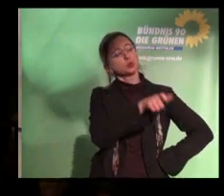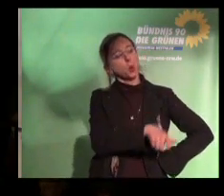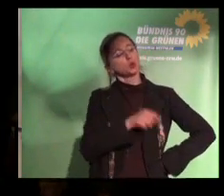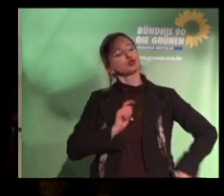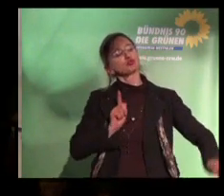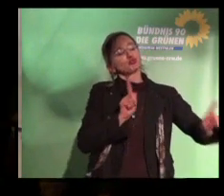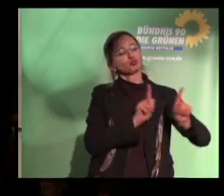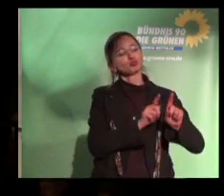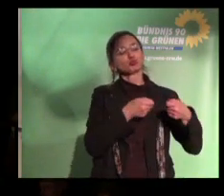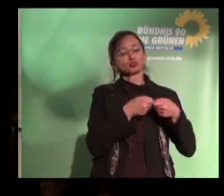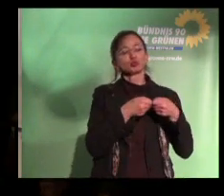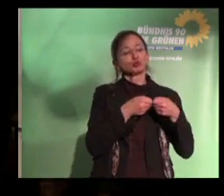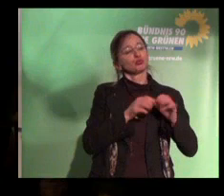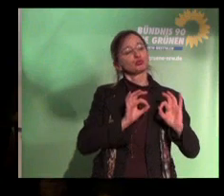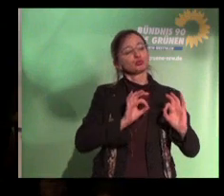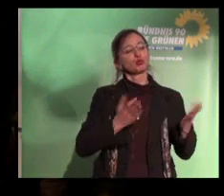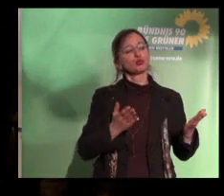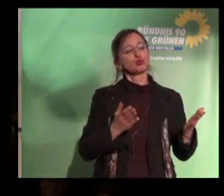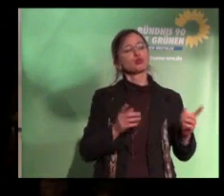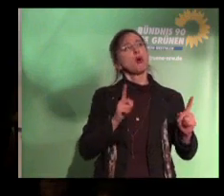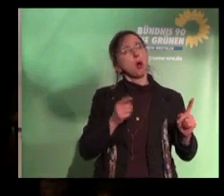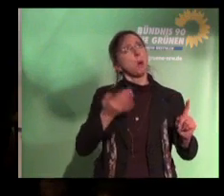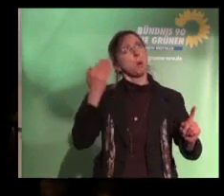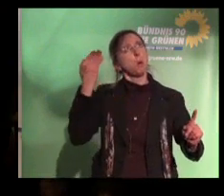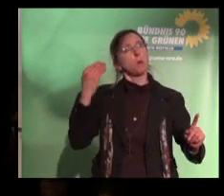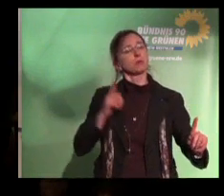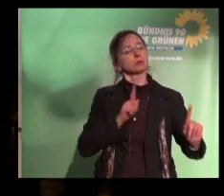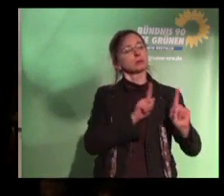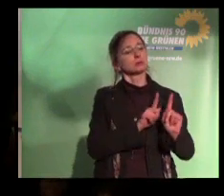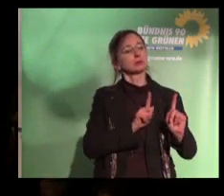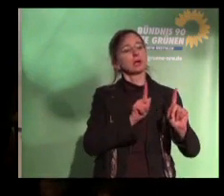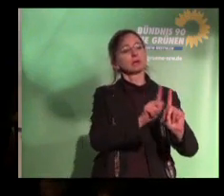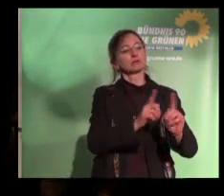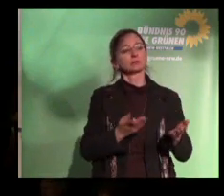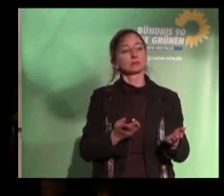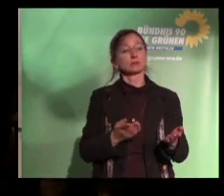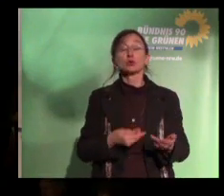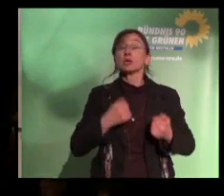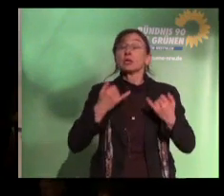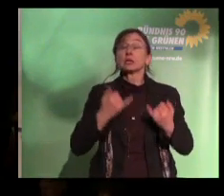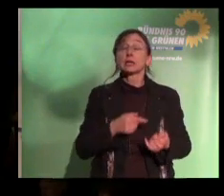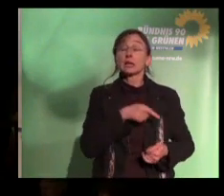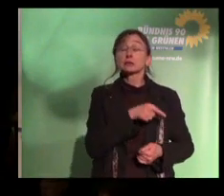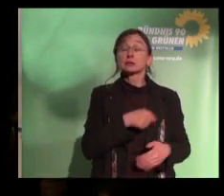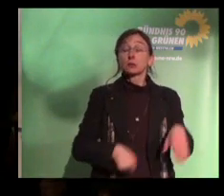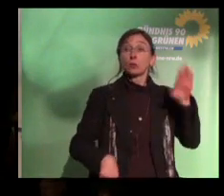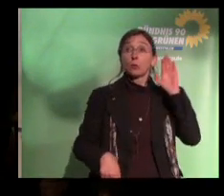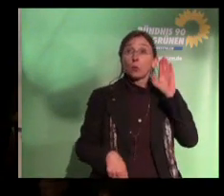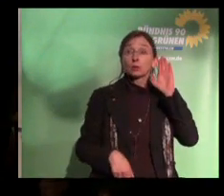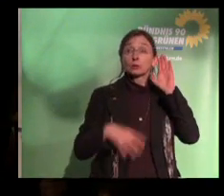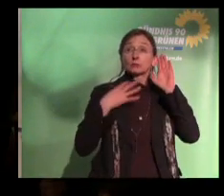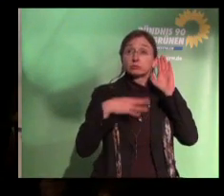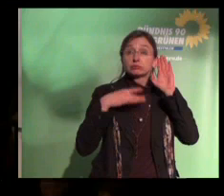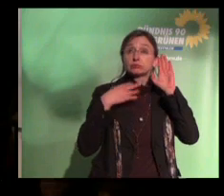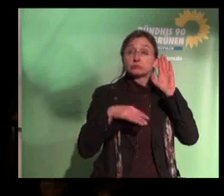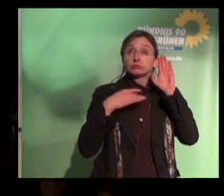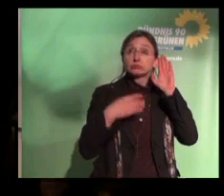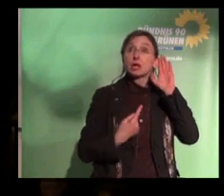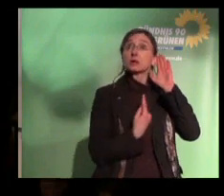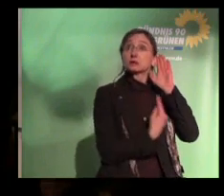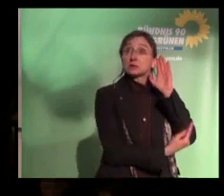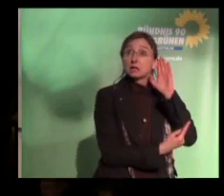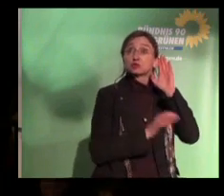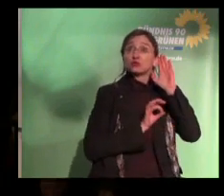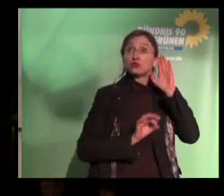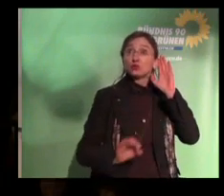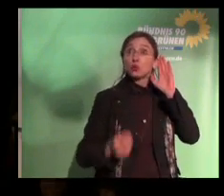der Zwischenzeit. So. Und wenn ich Per jetzt mal reden höre, wie der sich freut auf Rot-Grün, wie der